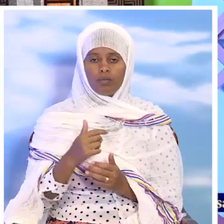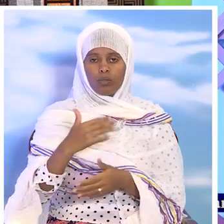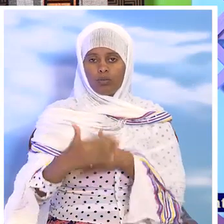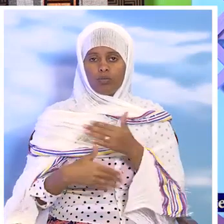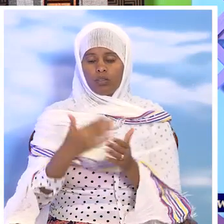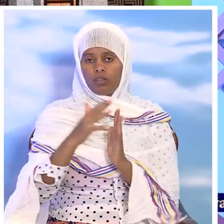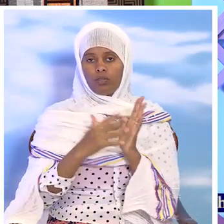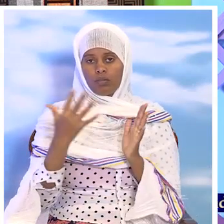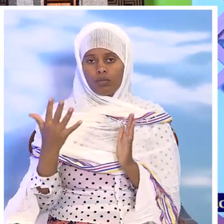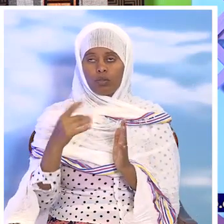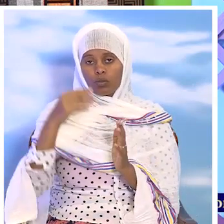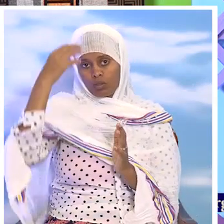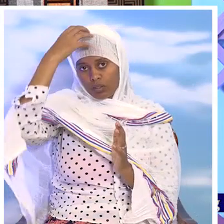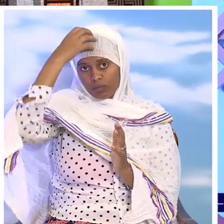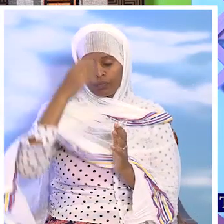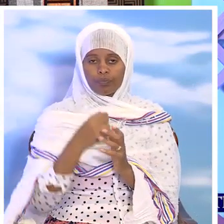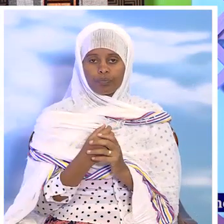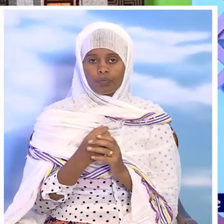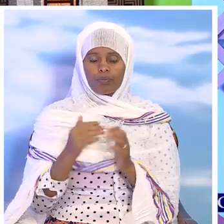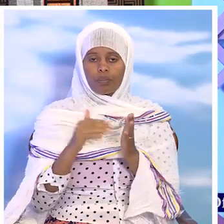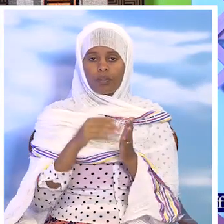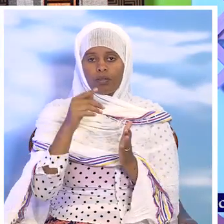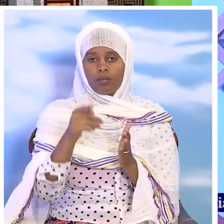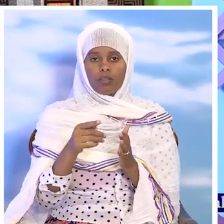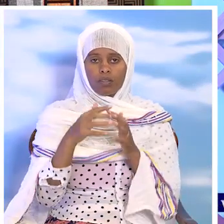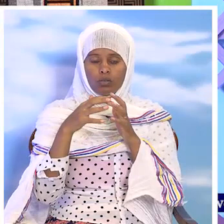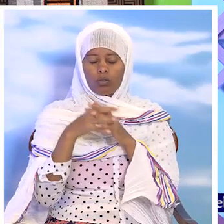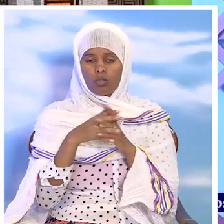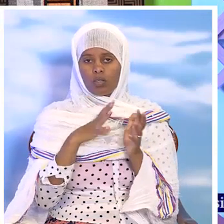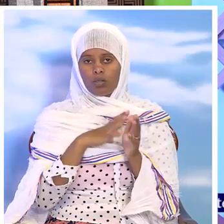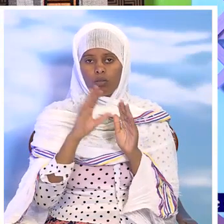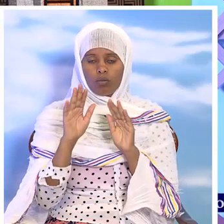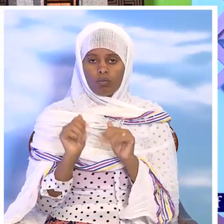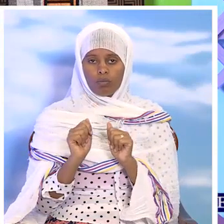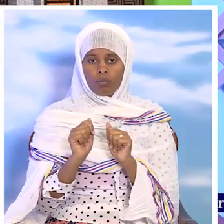እዩ። ኦ ጎይታ ናባኻ ይፅልያ ኣለኹ እሞ